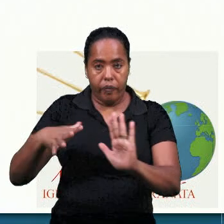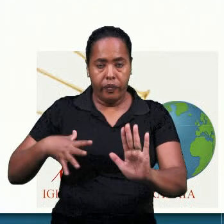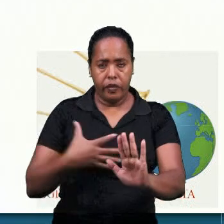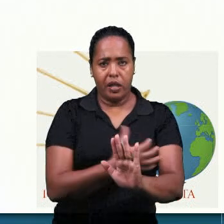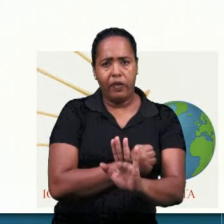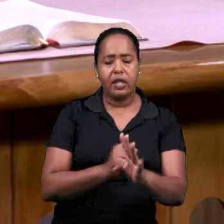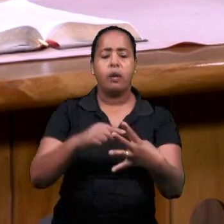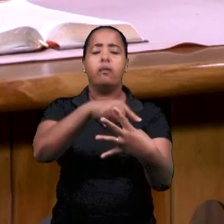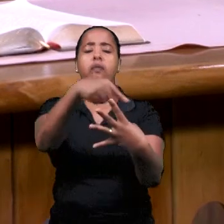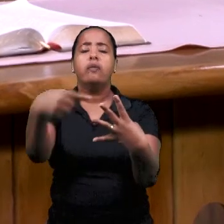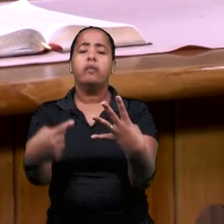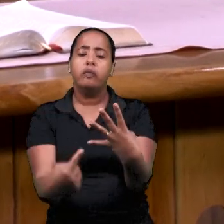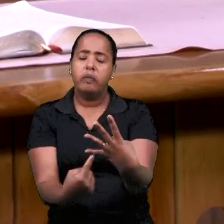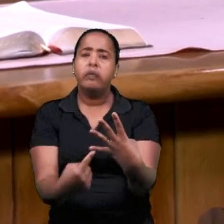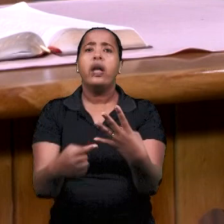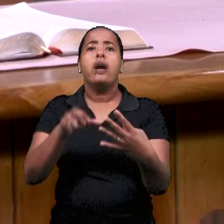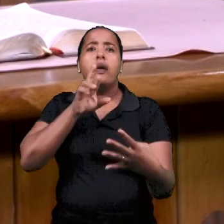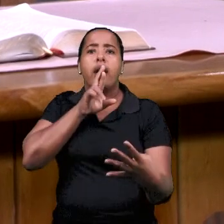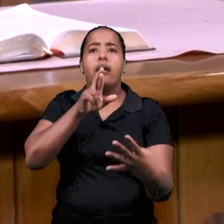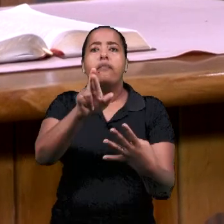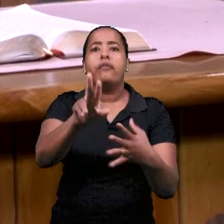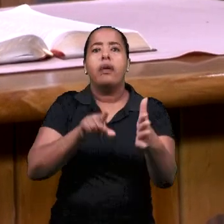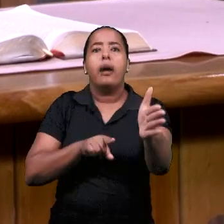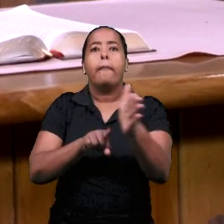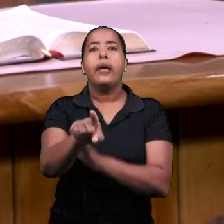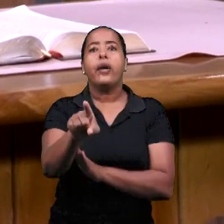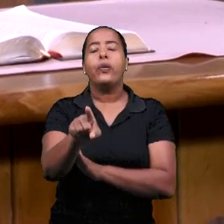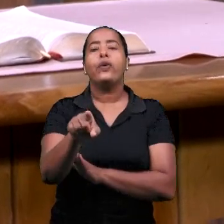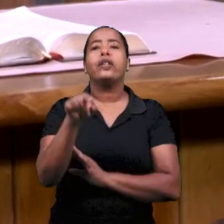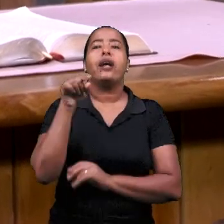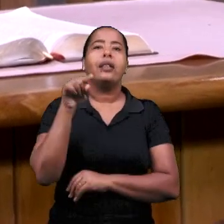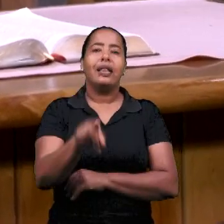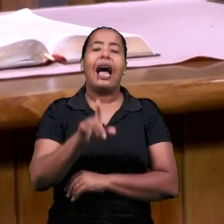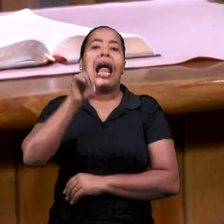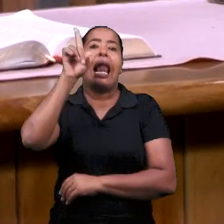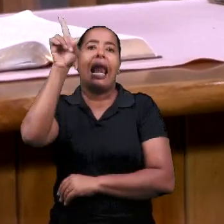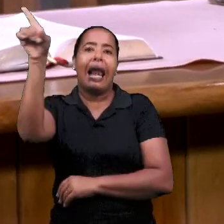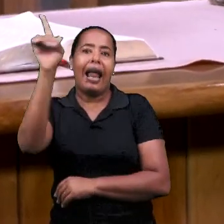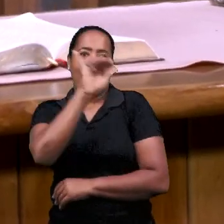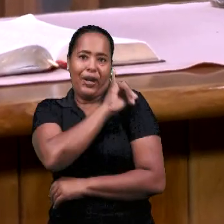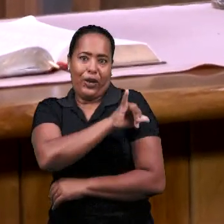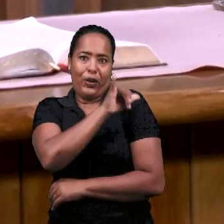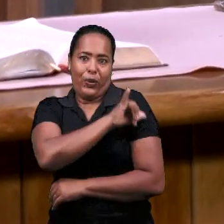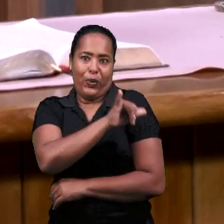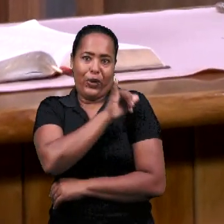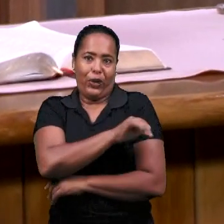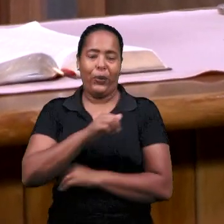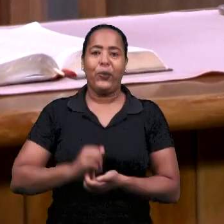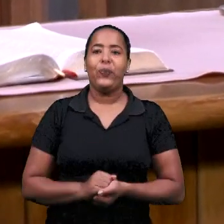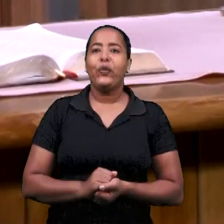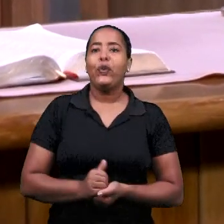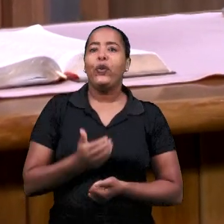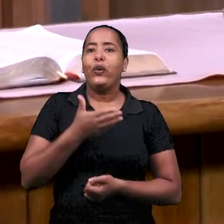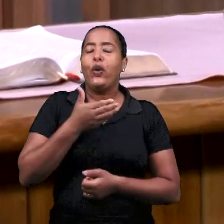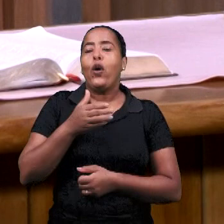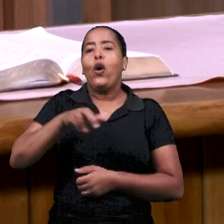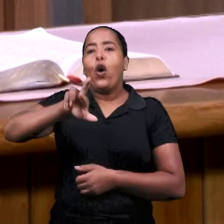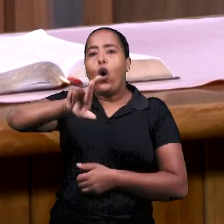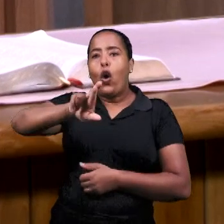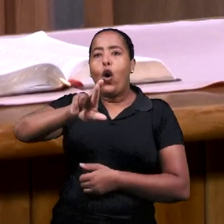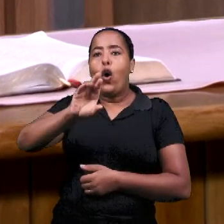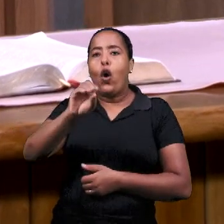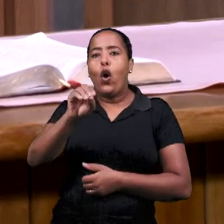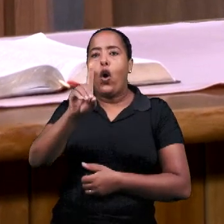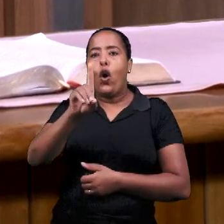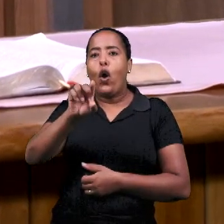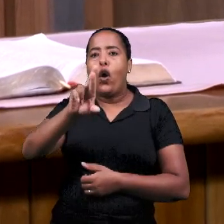répondre à cette question la participation tout d'abord de l'État de Rio de Janeiro, notre frère